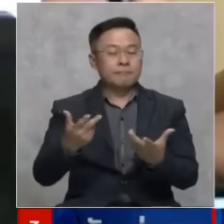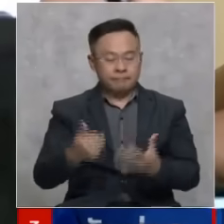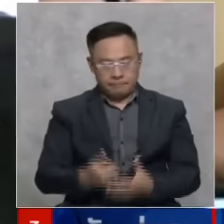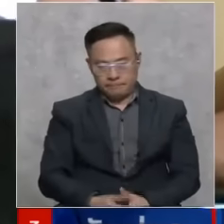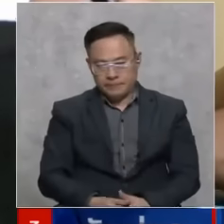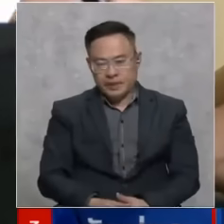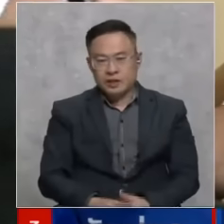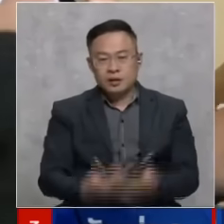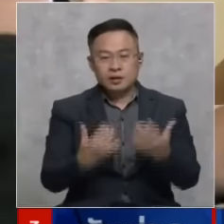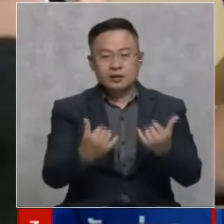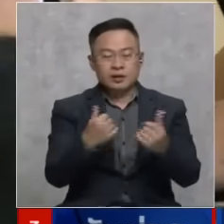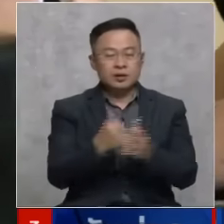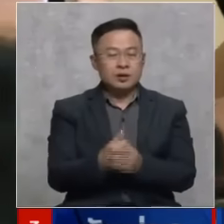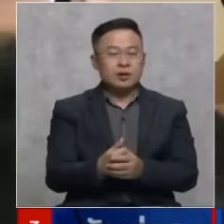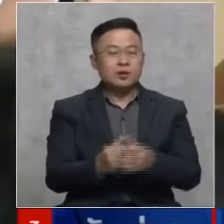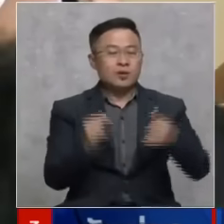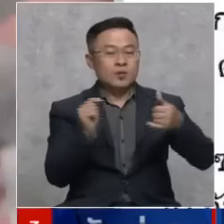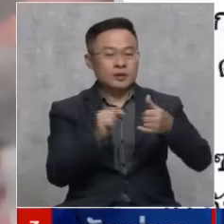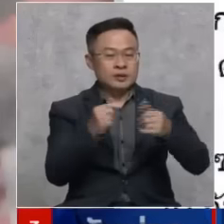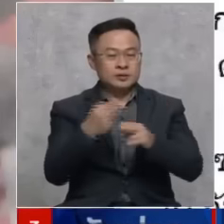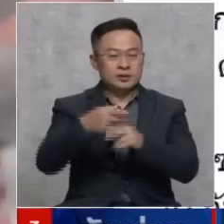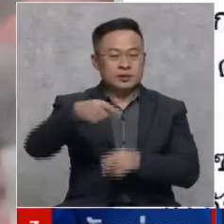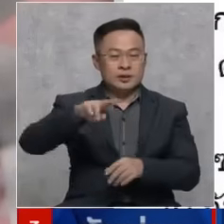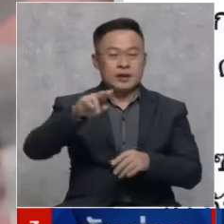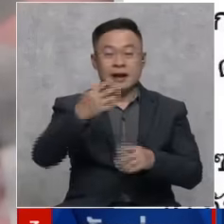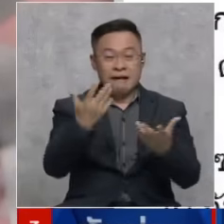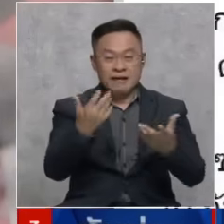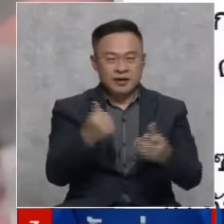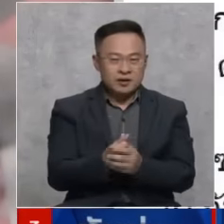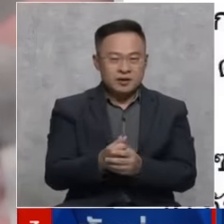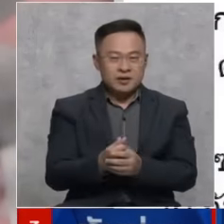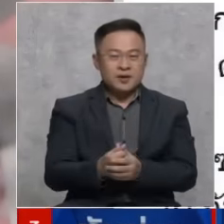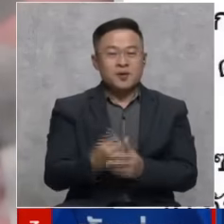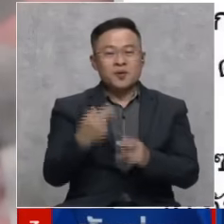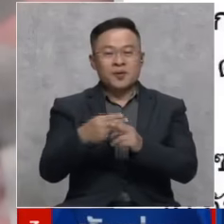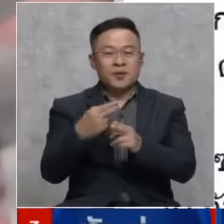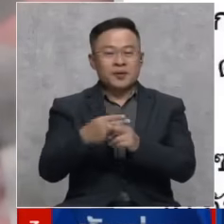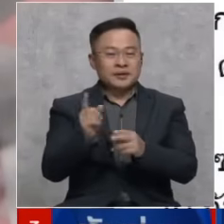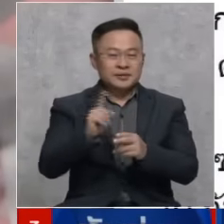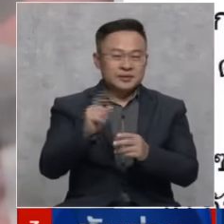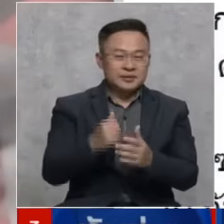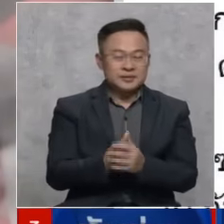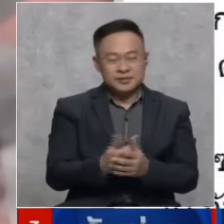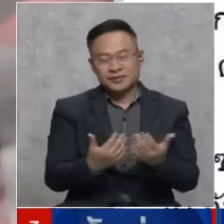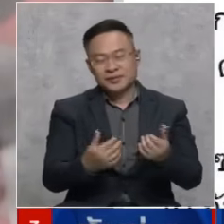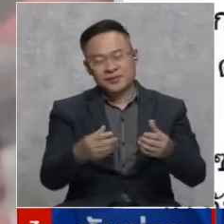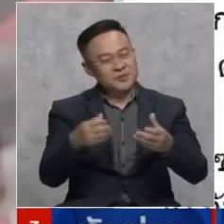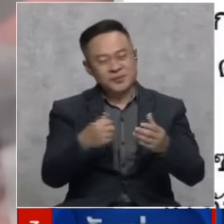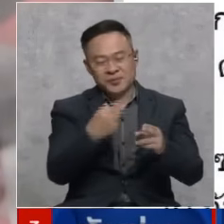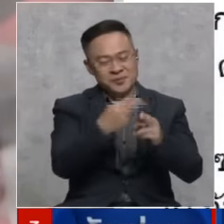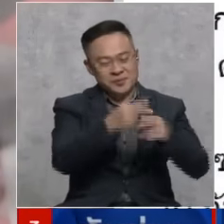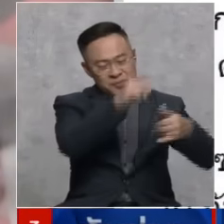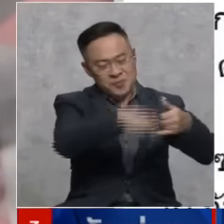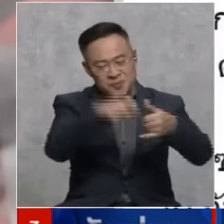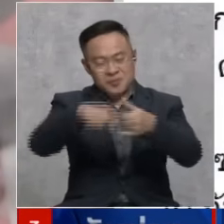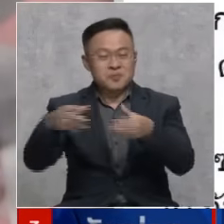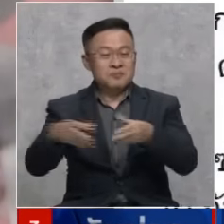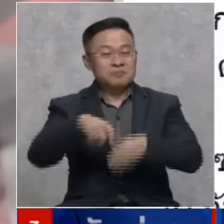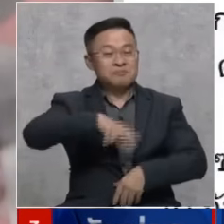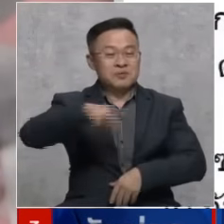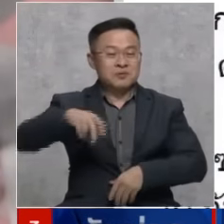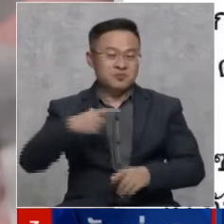ค่ะ ช่วงหลังมาเป็นกลอนร่ายกันทั้งแบบเจอนักข่าวสดๆด้นสดๆก็มีมาเป็นกลอนผ่านทาง Twitter ผ่านทาง Facebook ก็มีนะ